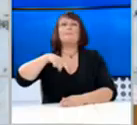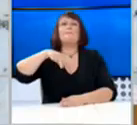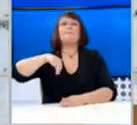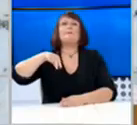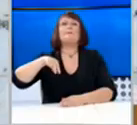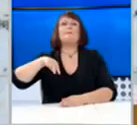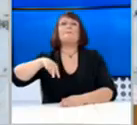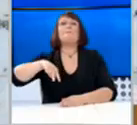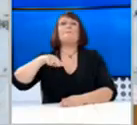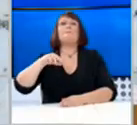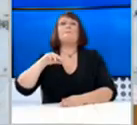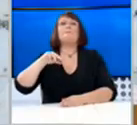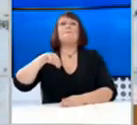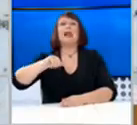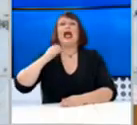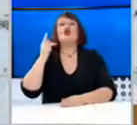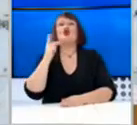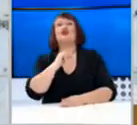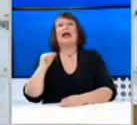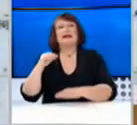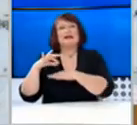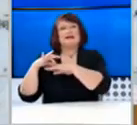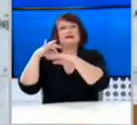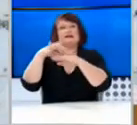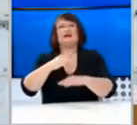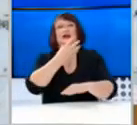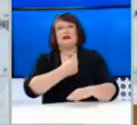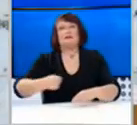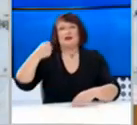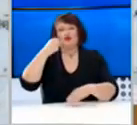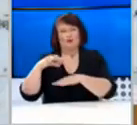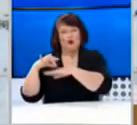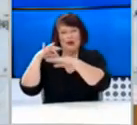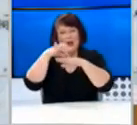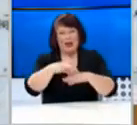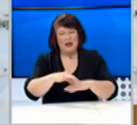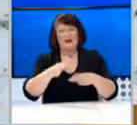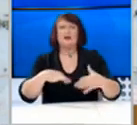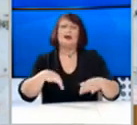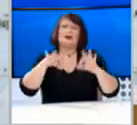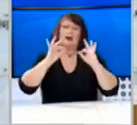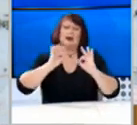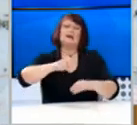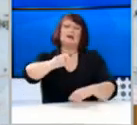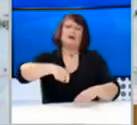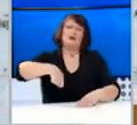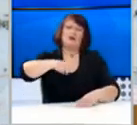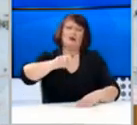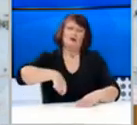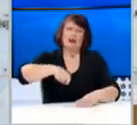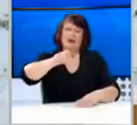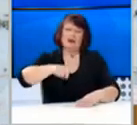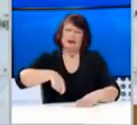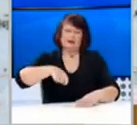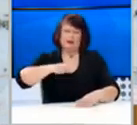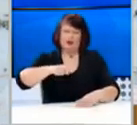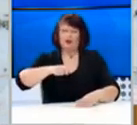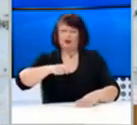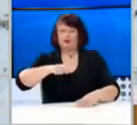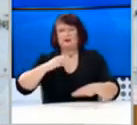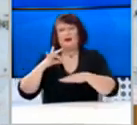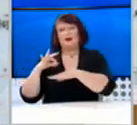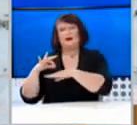Πλακιωτάκης, να συνοδεύσει στην αίθουσα τον Μακαριότατο Αρχιεπίσκοπο Αθηνών και Πάσης Ελλάδος, κύριο Ιερώνυμο, και τα συνοδεύοντα